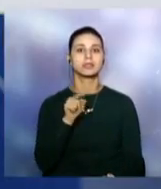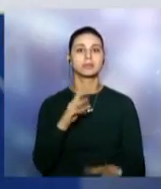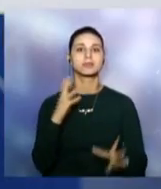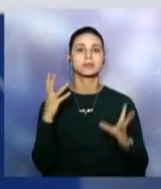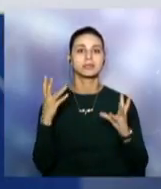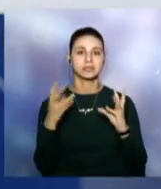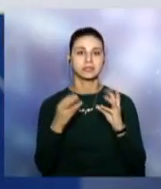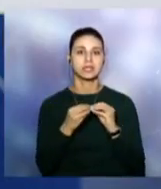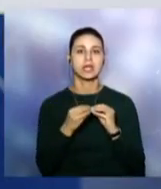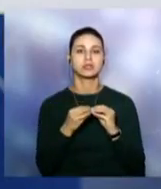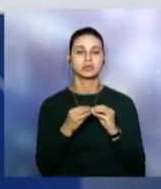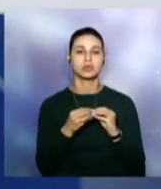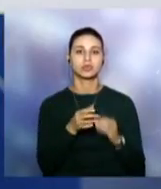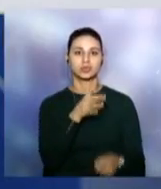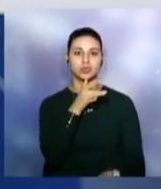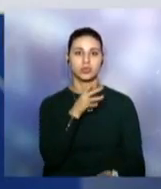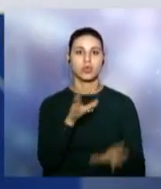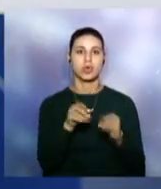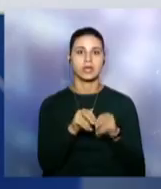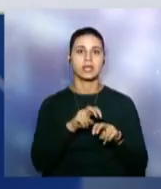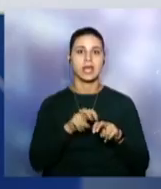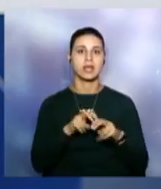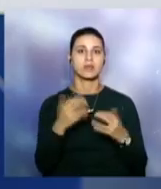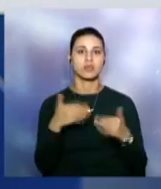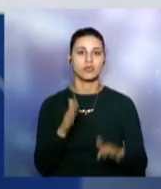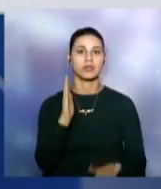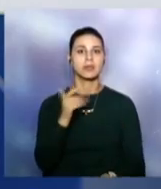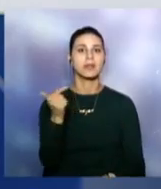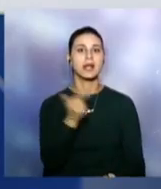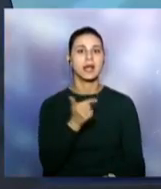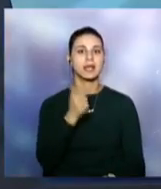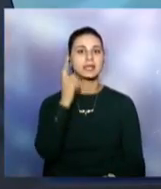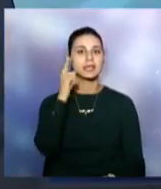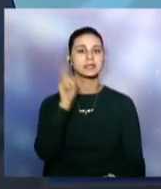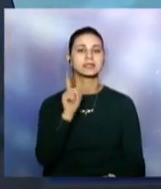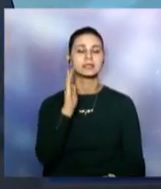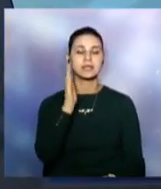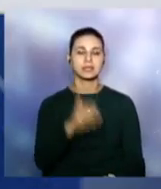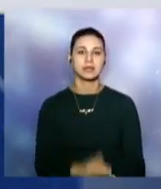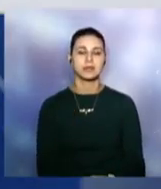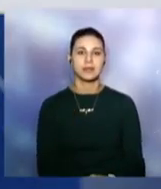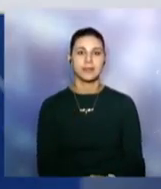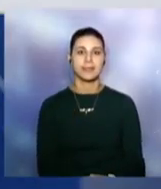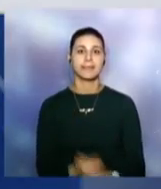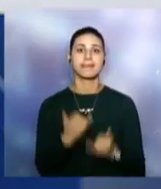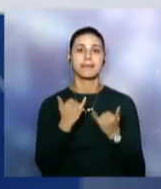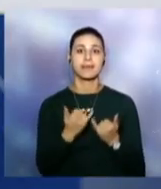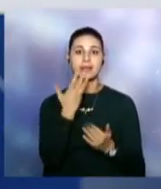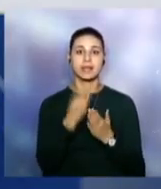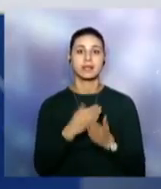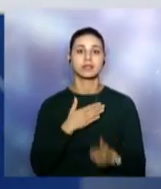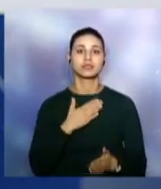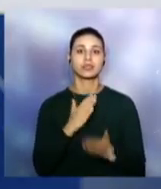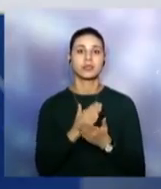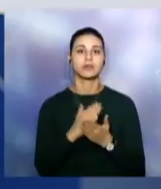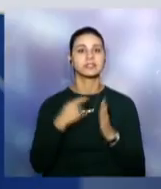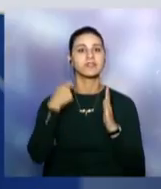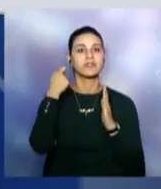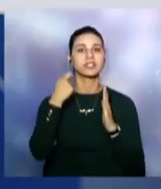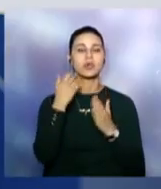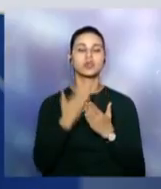ზოგად გასინჯვასთან ერთად და ექიმი უკვე მიდის გარანტირებულად, იცის რაზე მიდის. ჩვენ ახლა გვაქვს ჩვენი ვიდეო